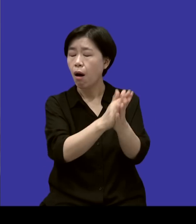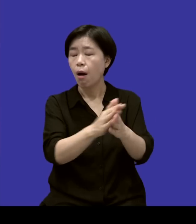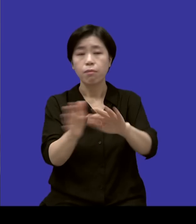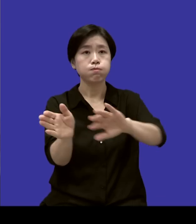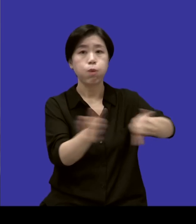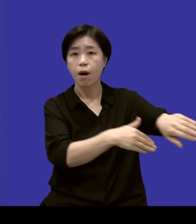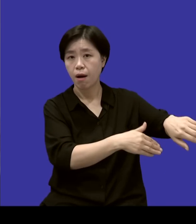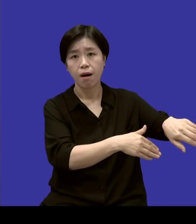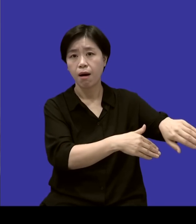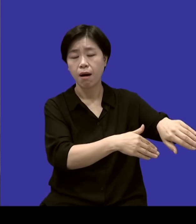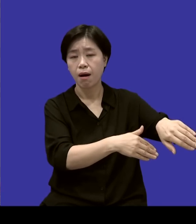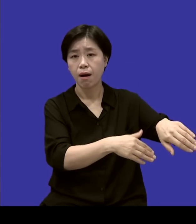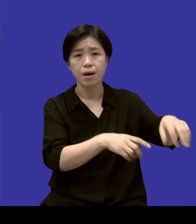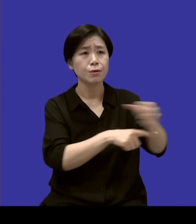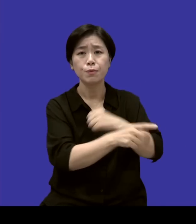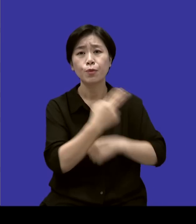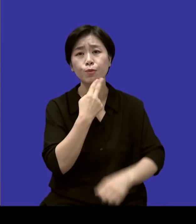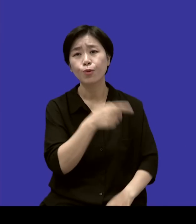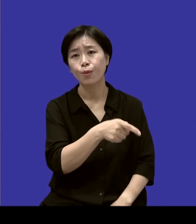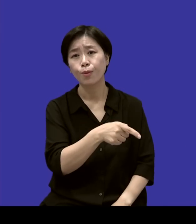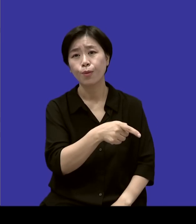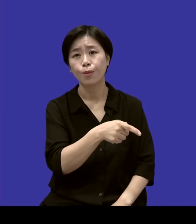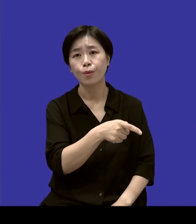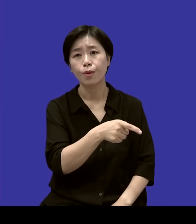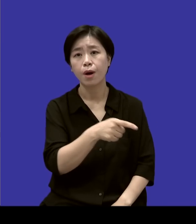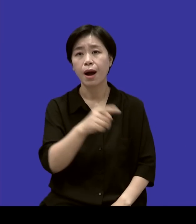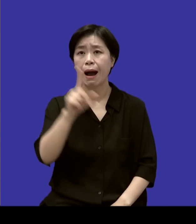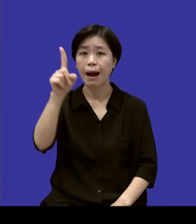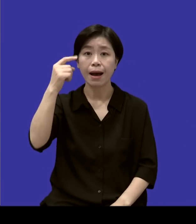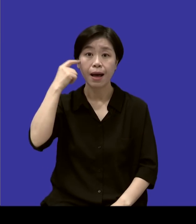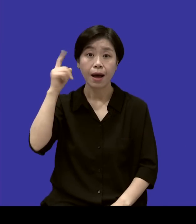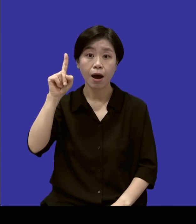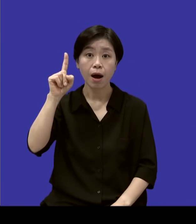아무것도 아닌 것처럼 느껴지고 하나님이 살아계셔.